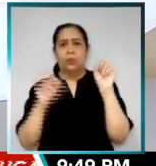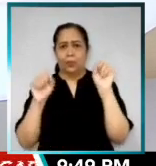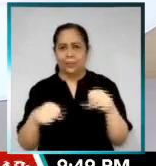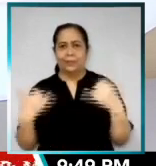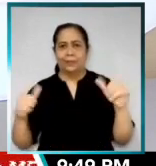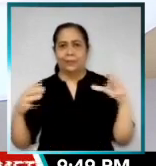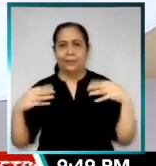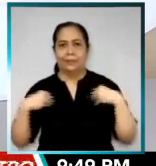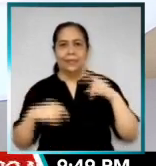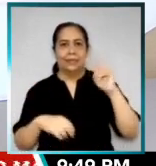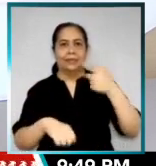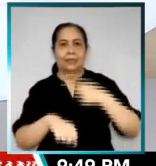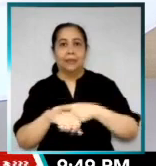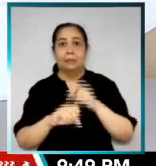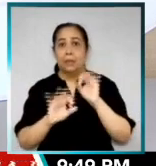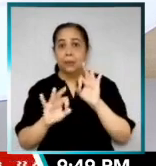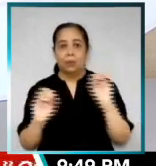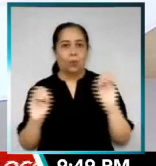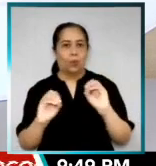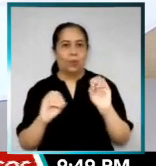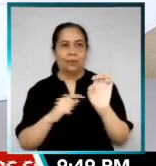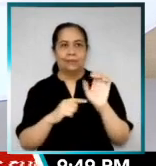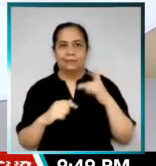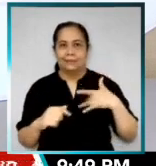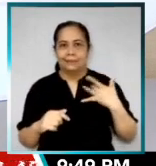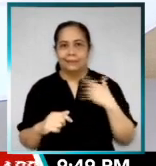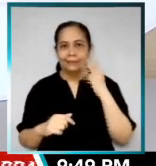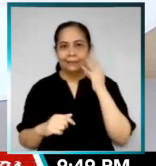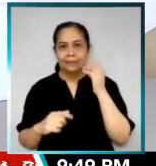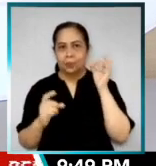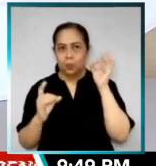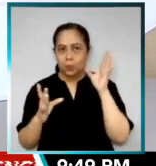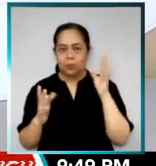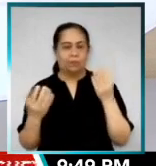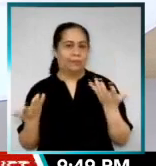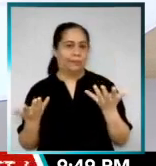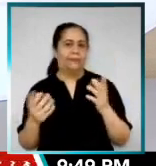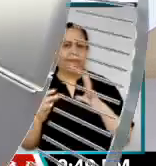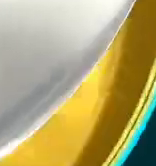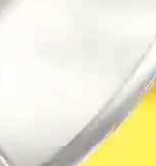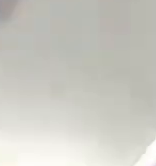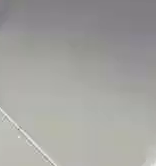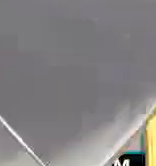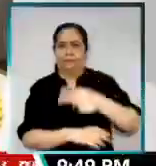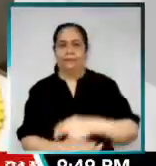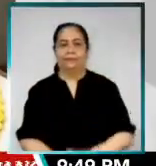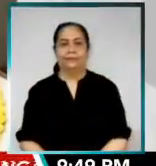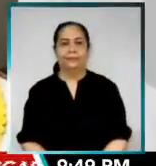dose kung wala naman daw silang nararanasan na adverse effect. May report si Rafi Tima.